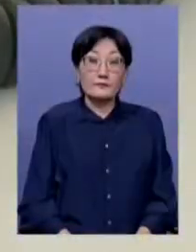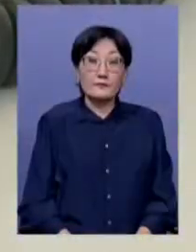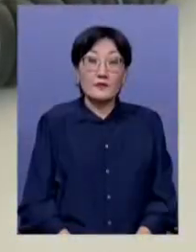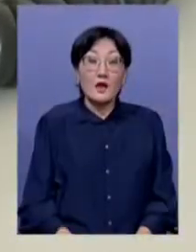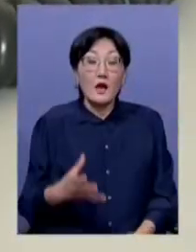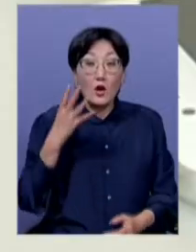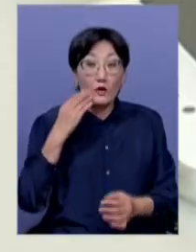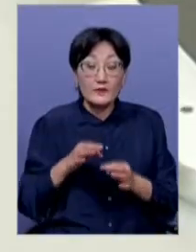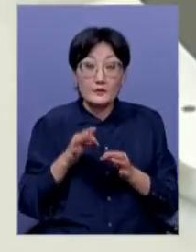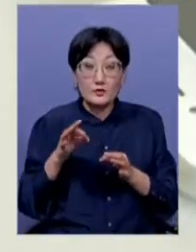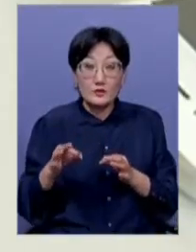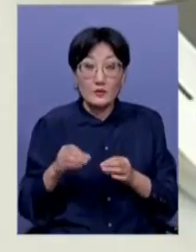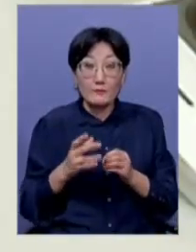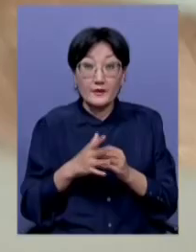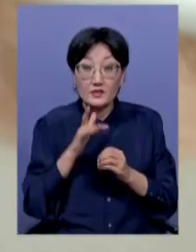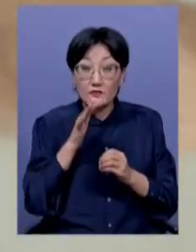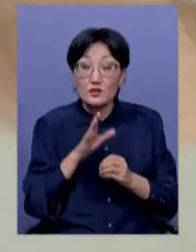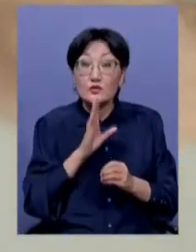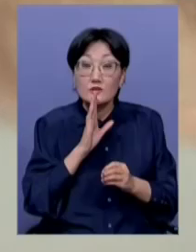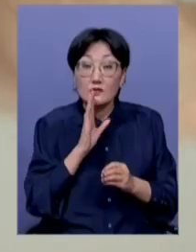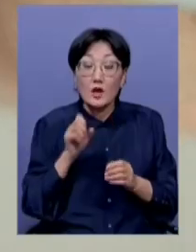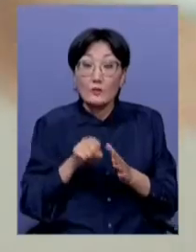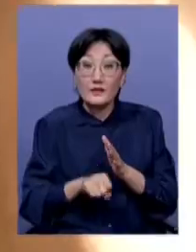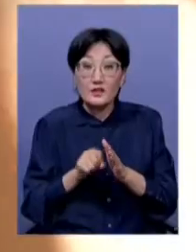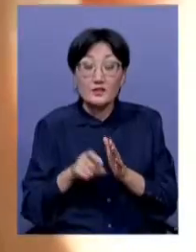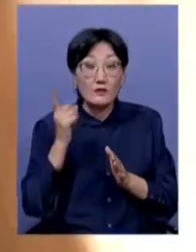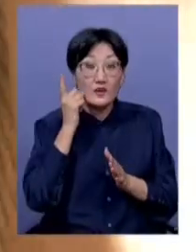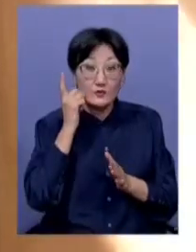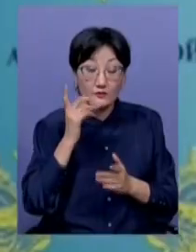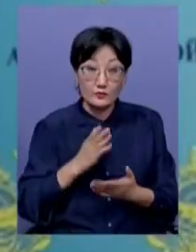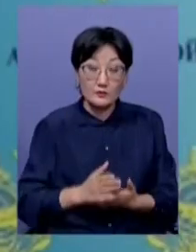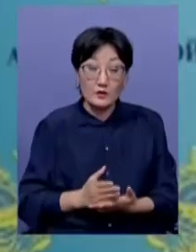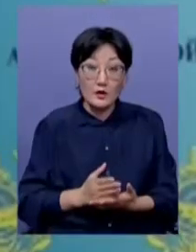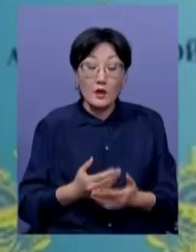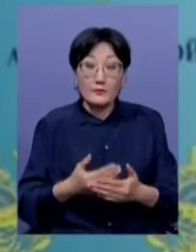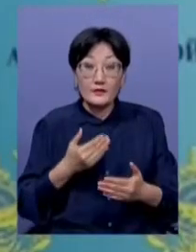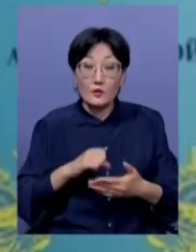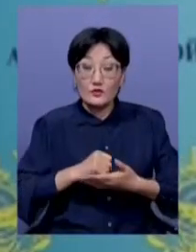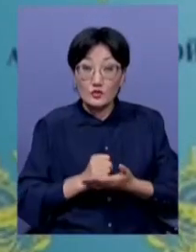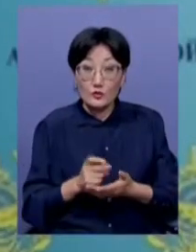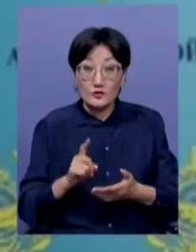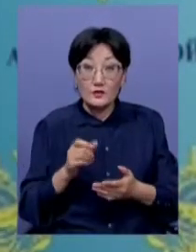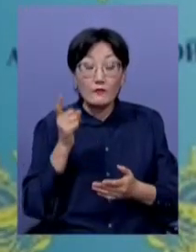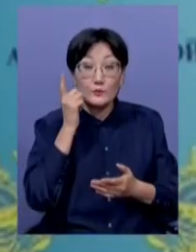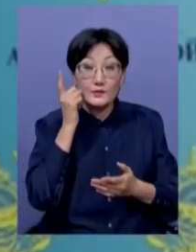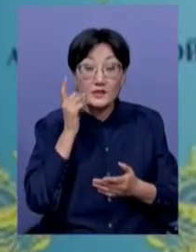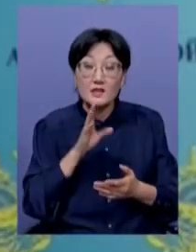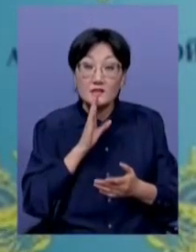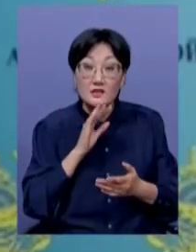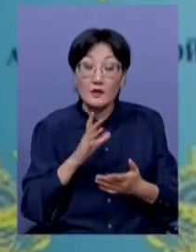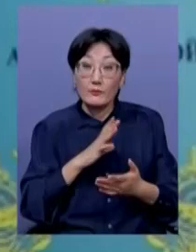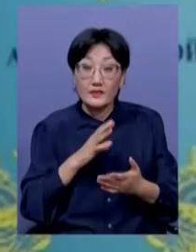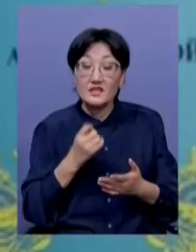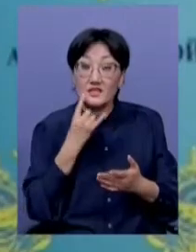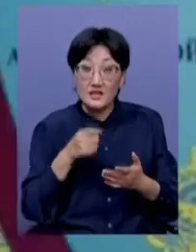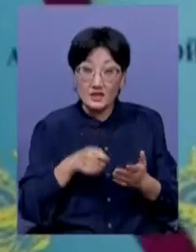В Алматинской области 15-летнюю девочку убил мобильный телефон. Предварительно установлено, что сотовый телефон девочки находился